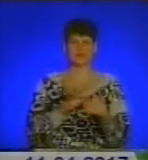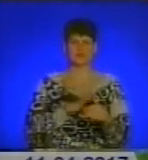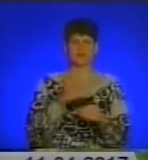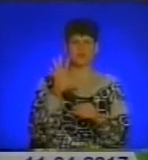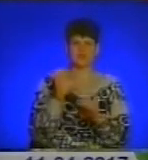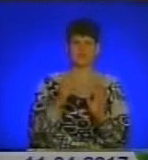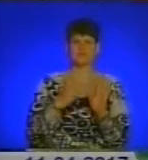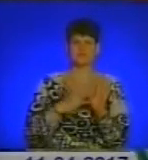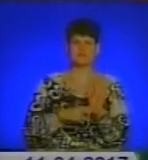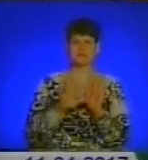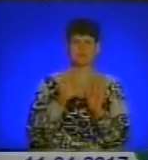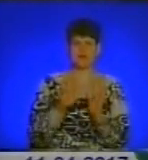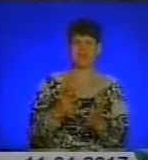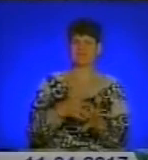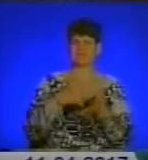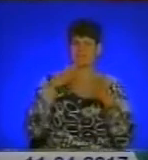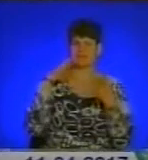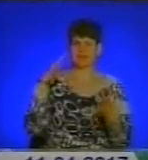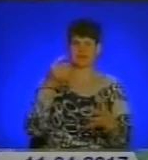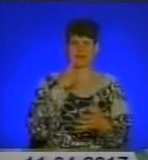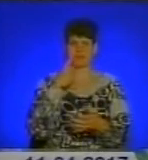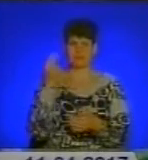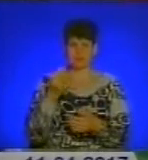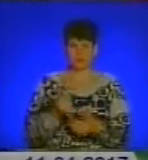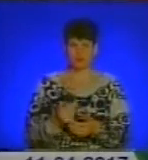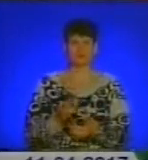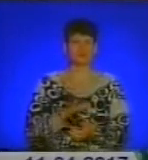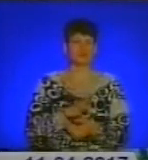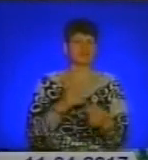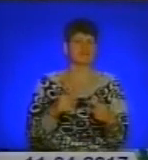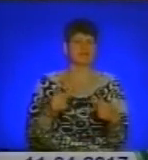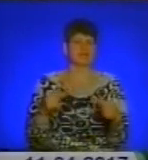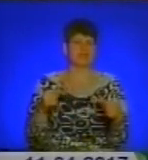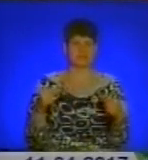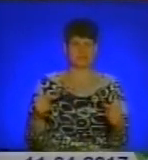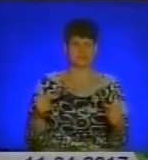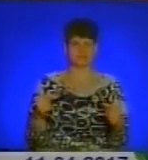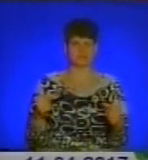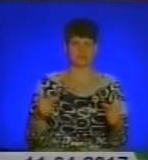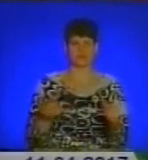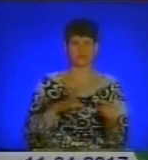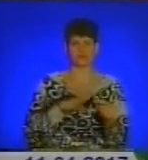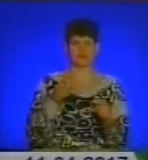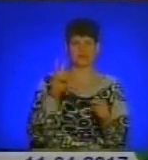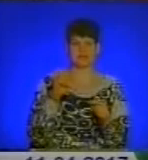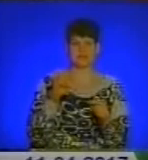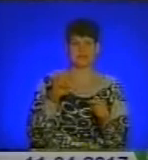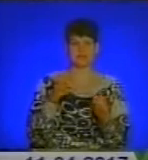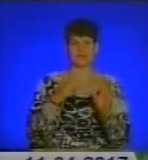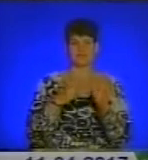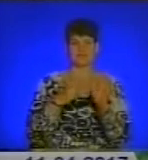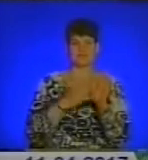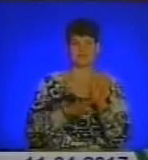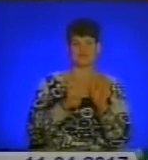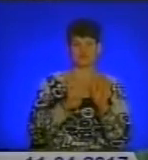то було 585 таких великих писанок. Були в різних вони Було 384 авторських